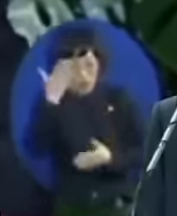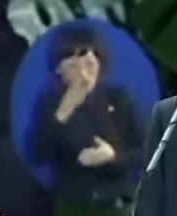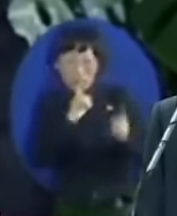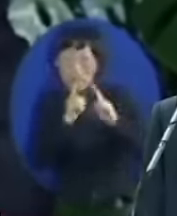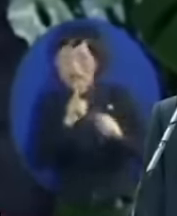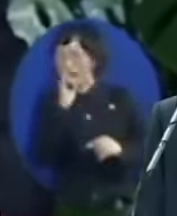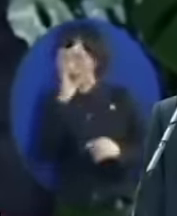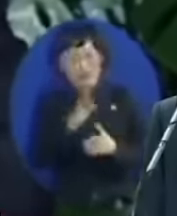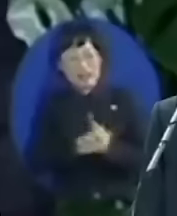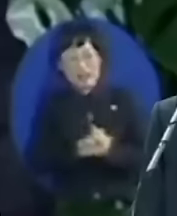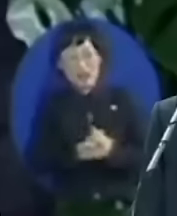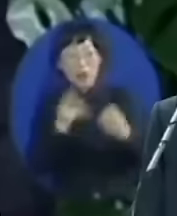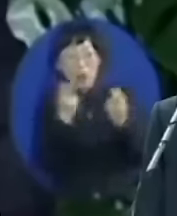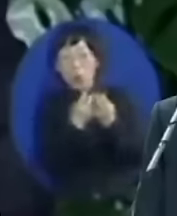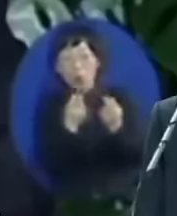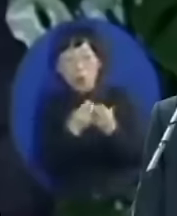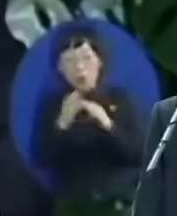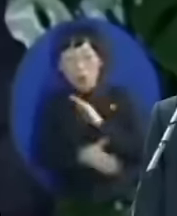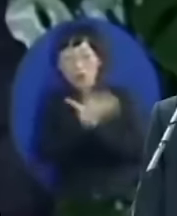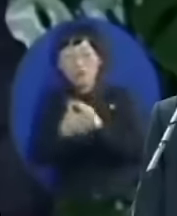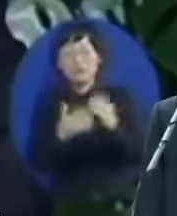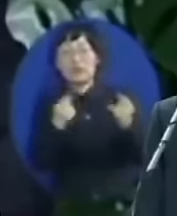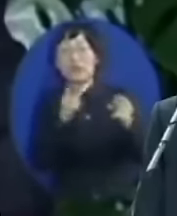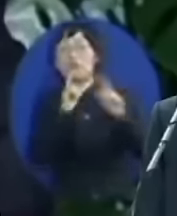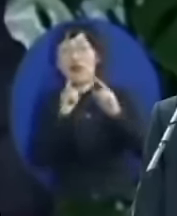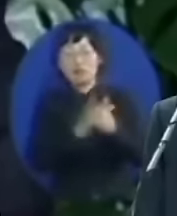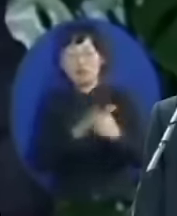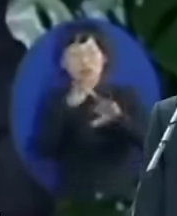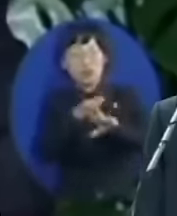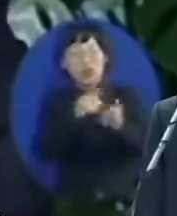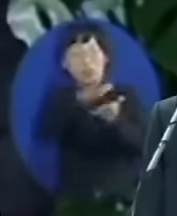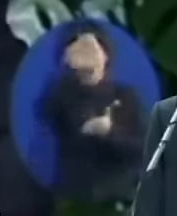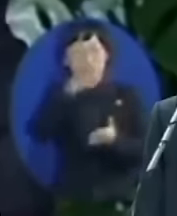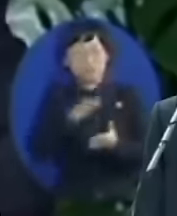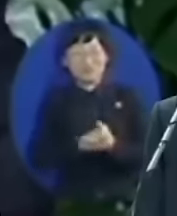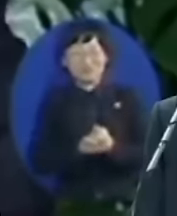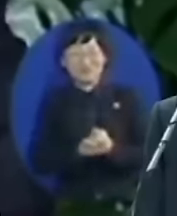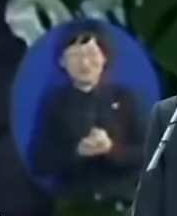안 하는 소리다. 어떻게 이런 엉터리 같은 말을 하냐. 사탄아 물러가라.